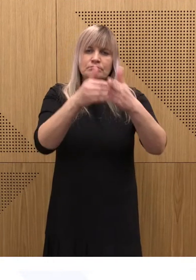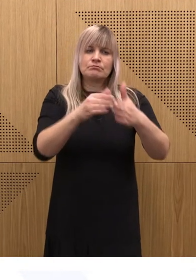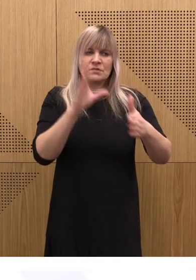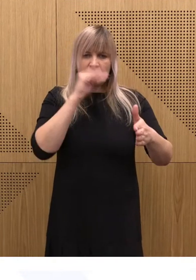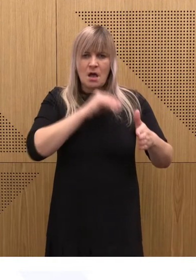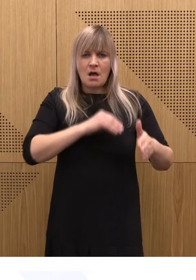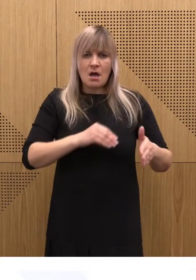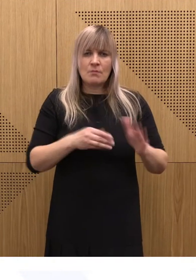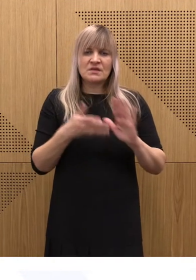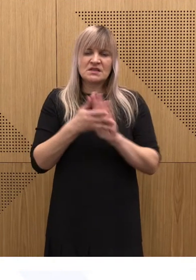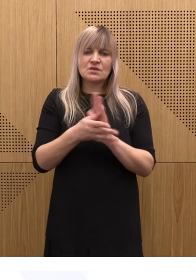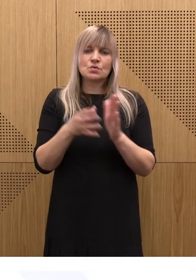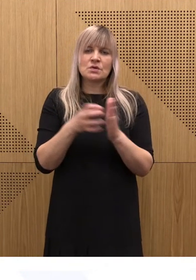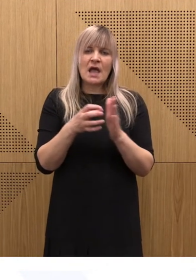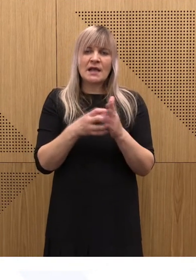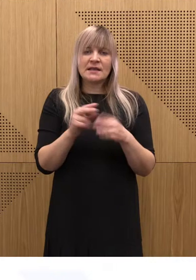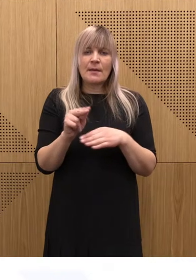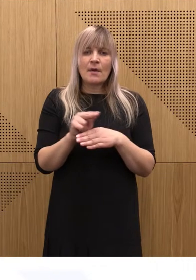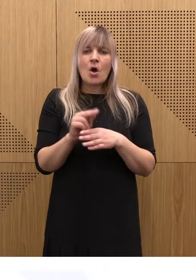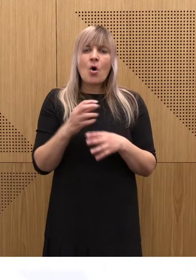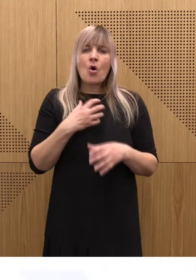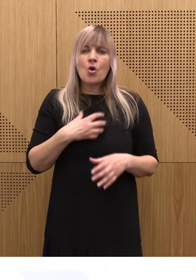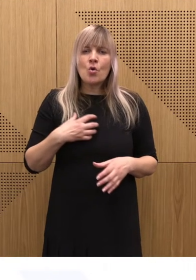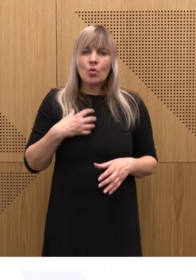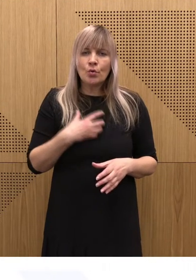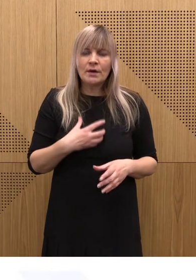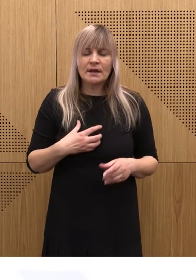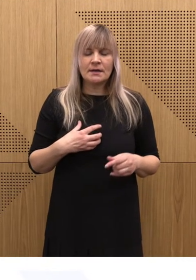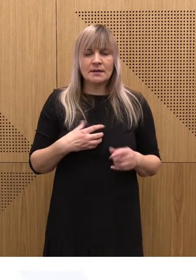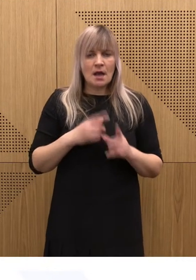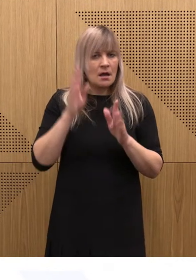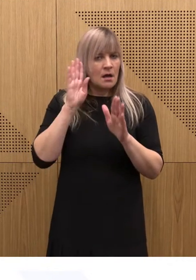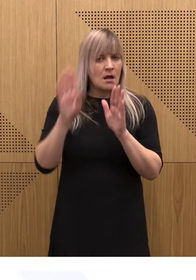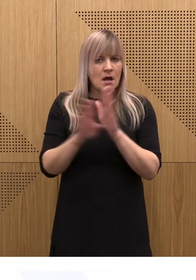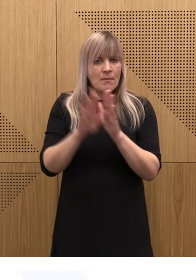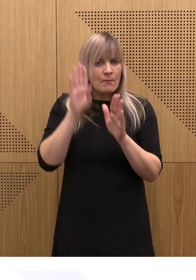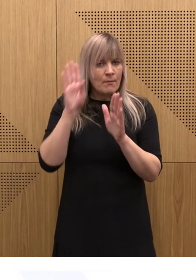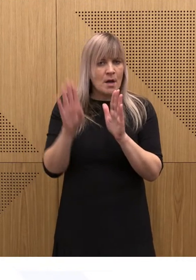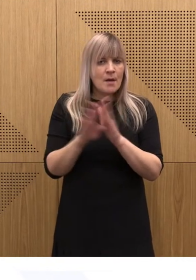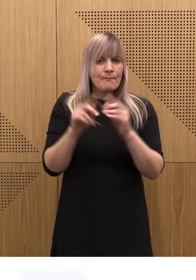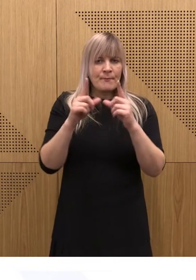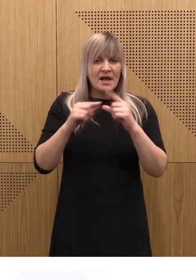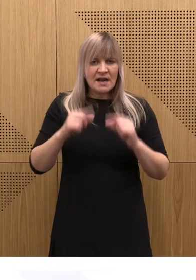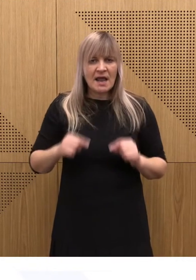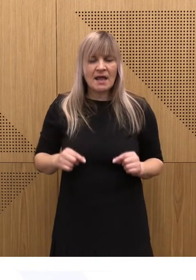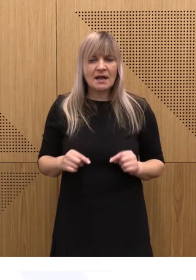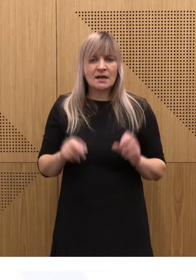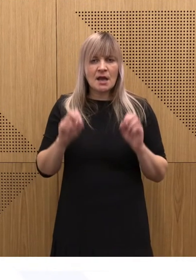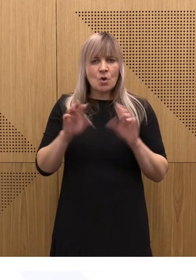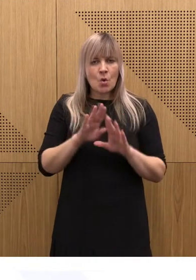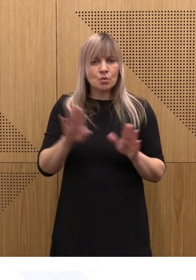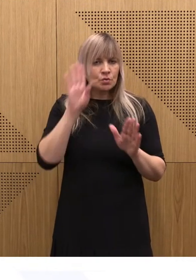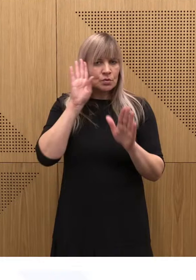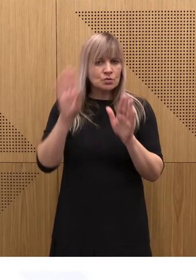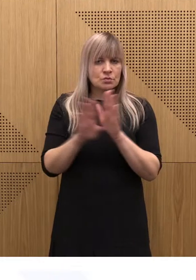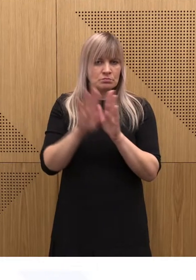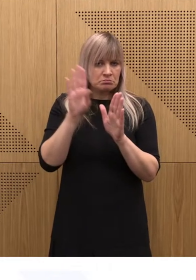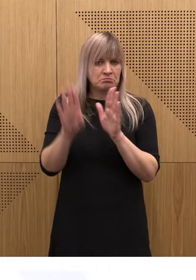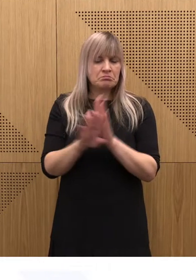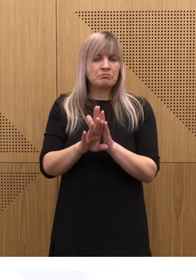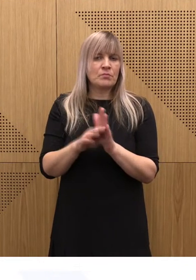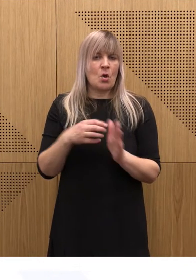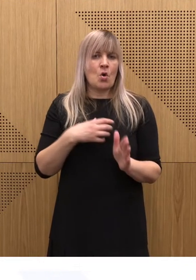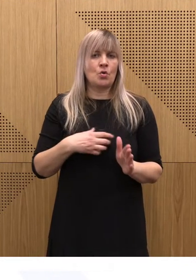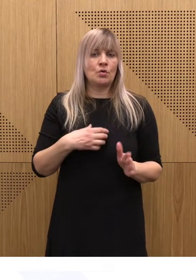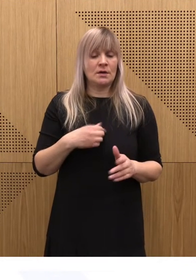See tähendab, et kriitiliselt oluline on järgida kõiki kehtivaid reegleid ja ohutusmeetmeid ning teha